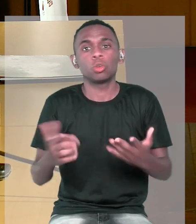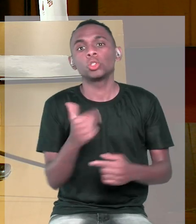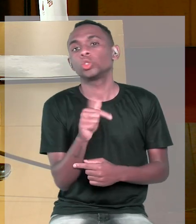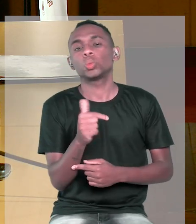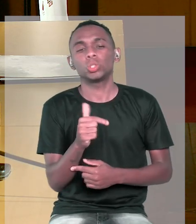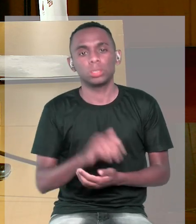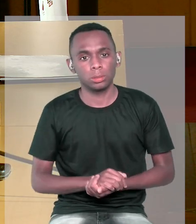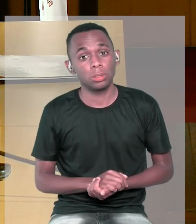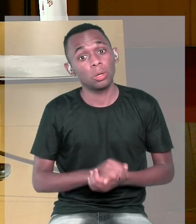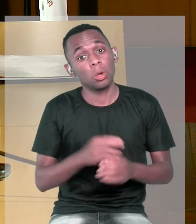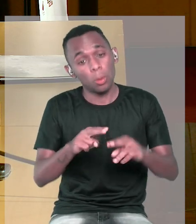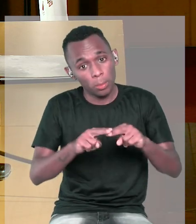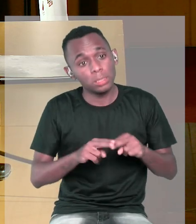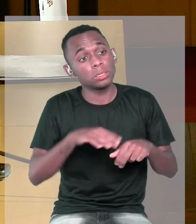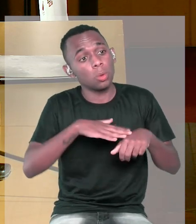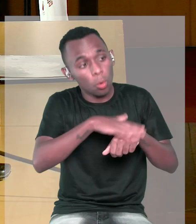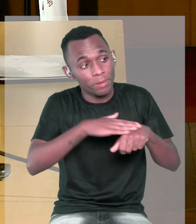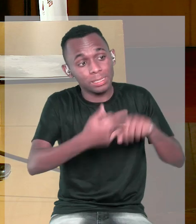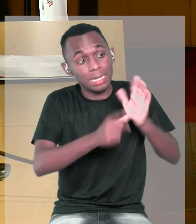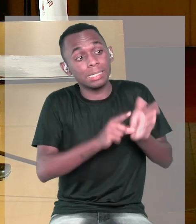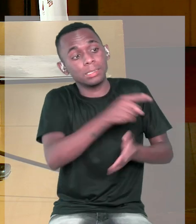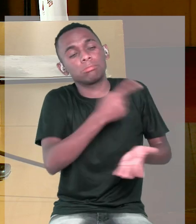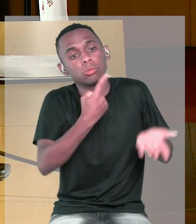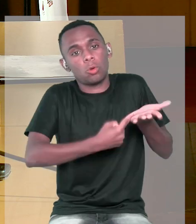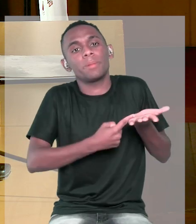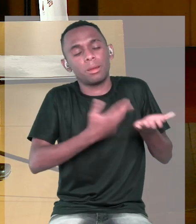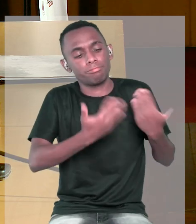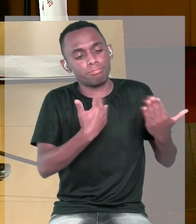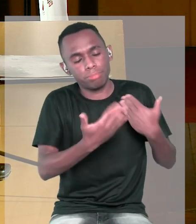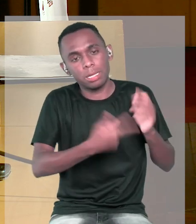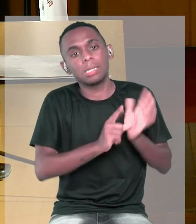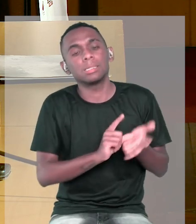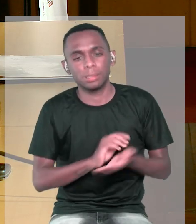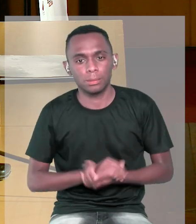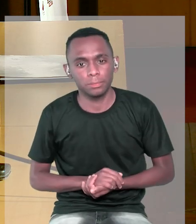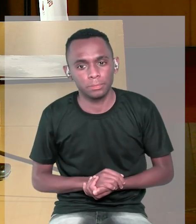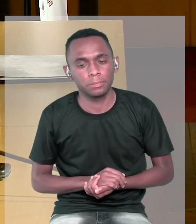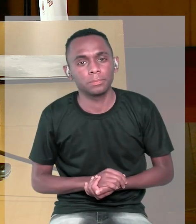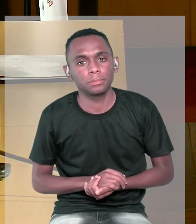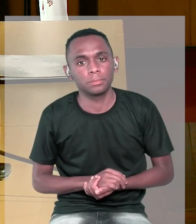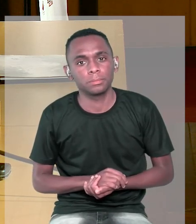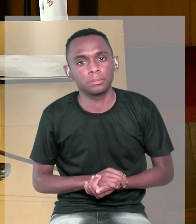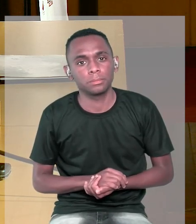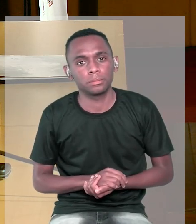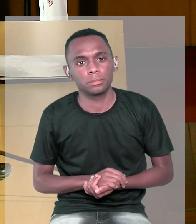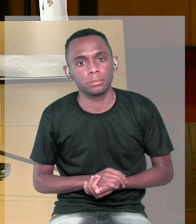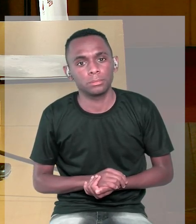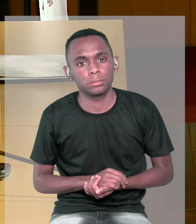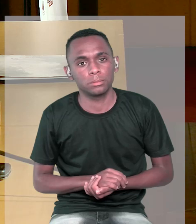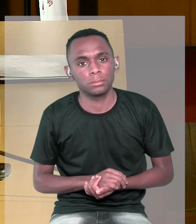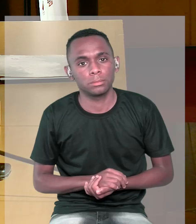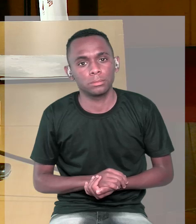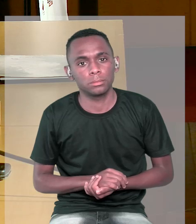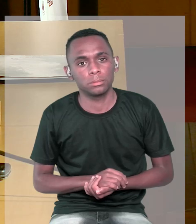esse assunto. Então eu pedi para conversar com ele antes. Et c'est parce que ce sont des choses nouvelles que j'ai